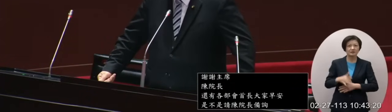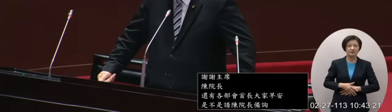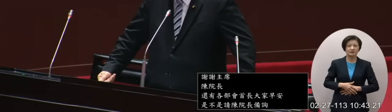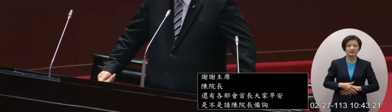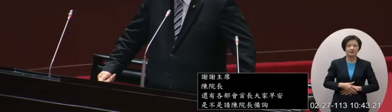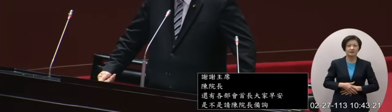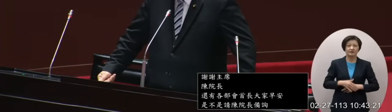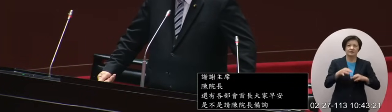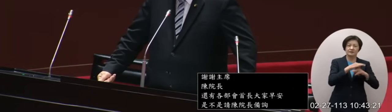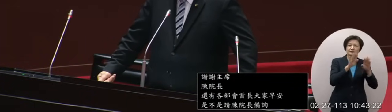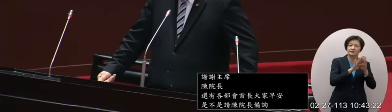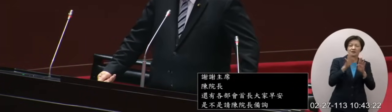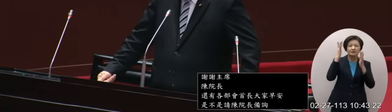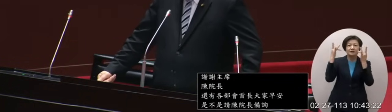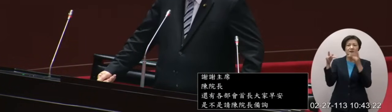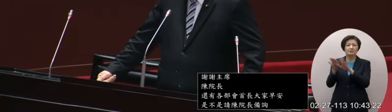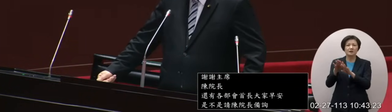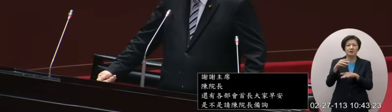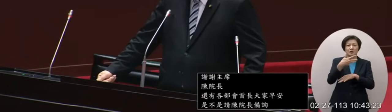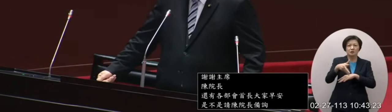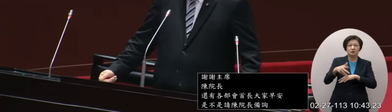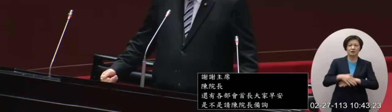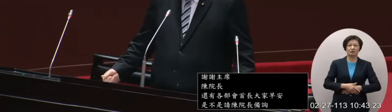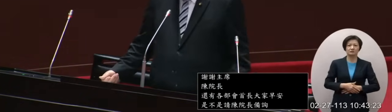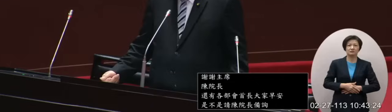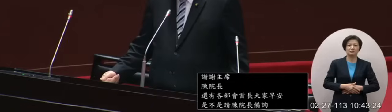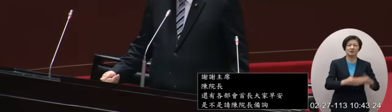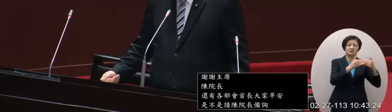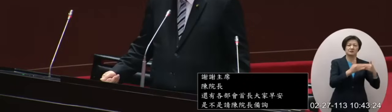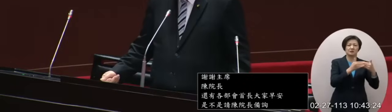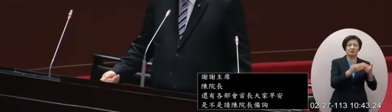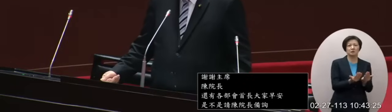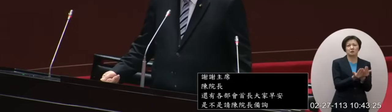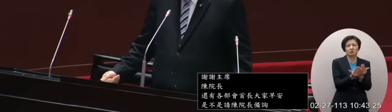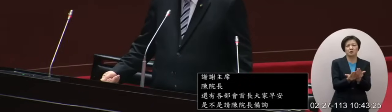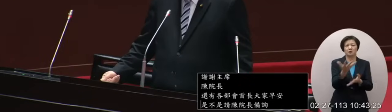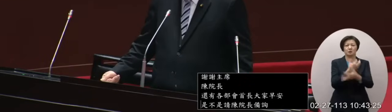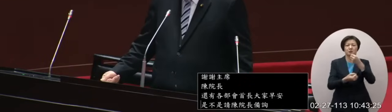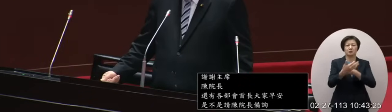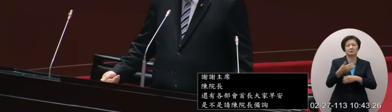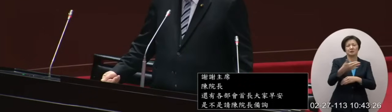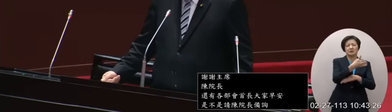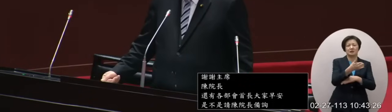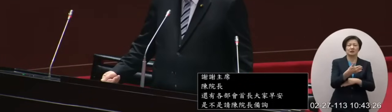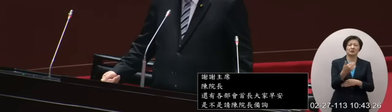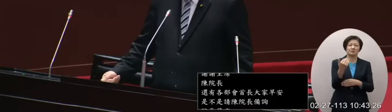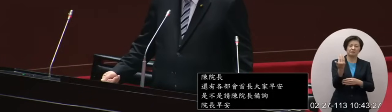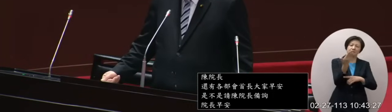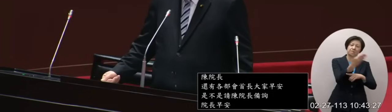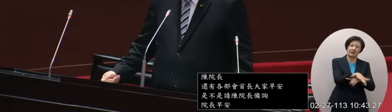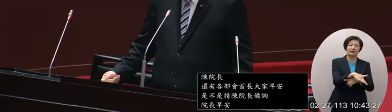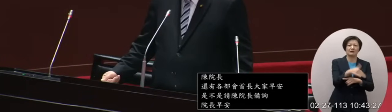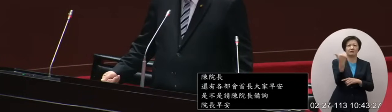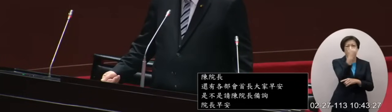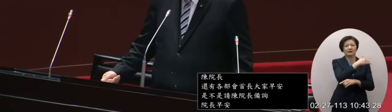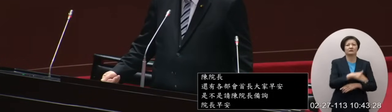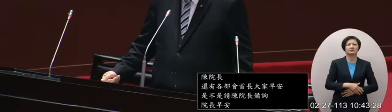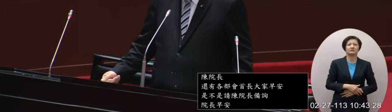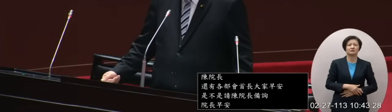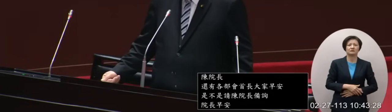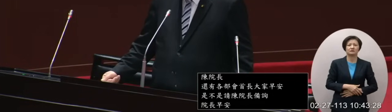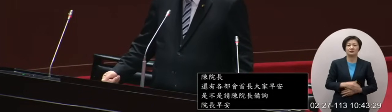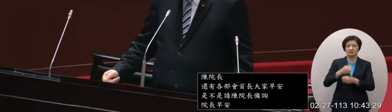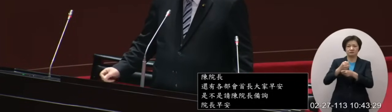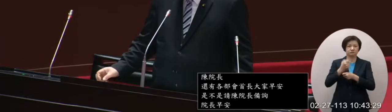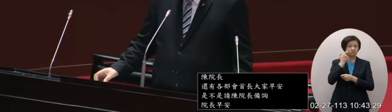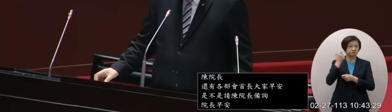厦水域啊，大陆渔民不幸罹难的事情啊，那么间接影响到马祖的